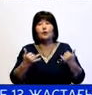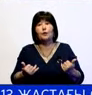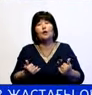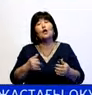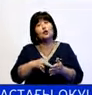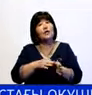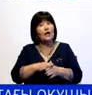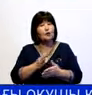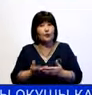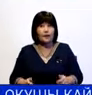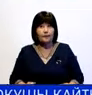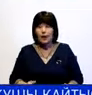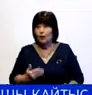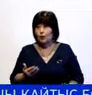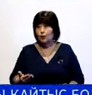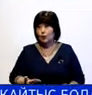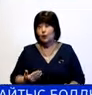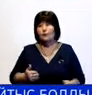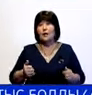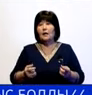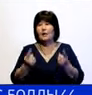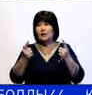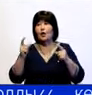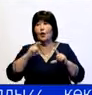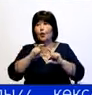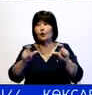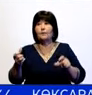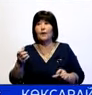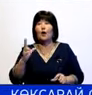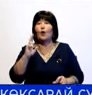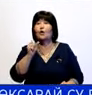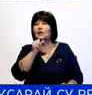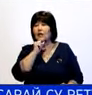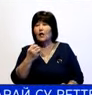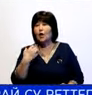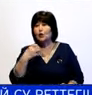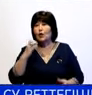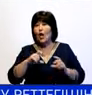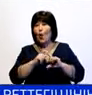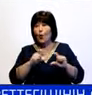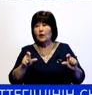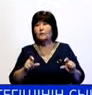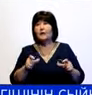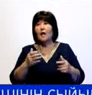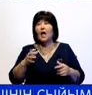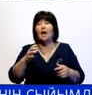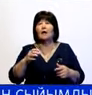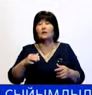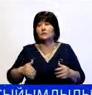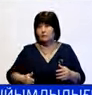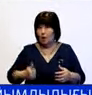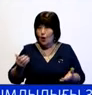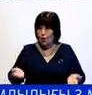жүзеге асырылуда. Осы өңірдегі іргелі университетіміз Қызылорда, Қорқыт Ата атындағы Қызылорда университеті де әлеуеті